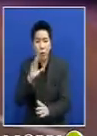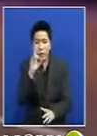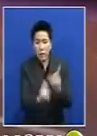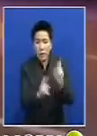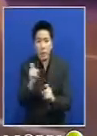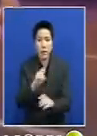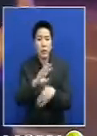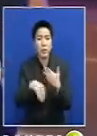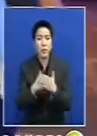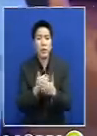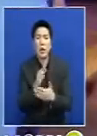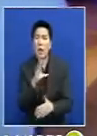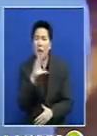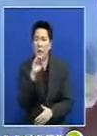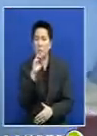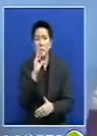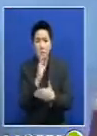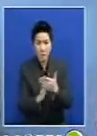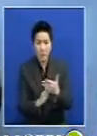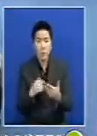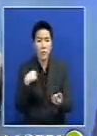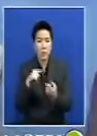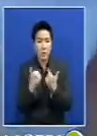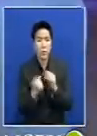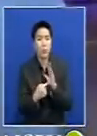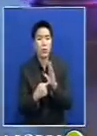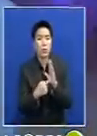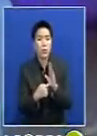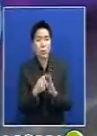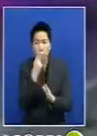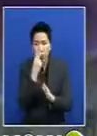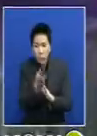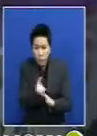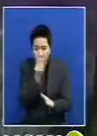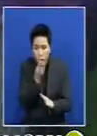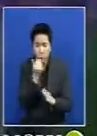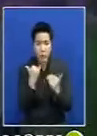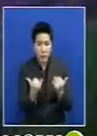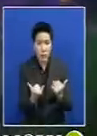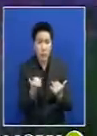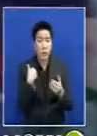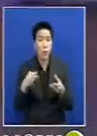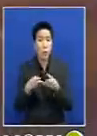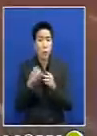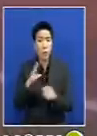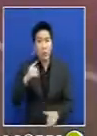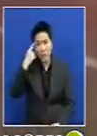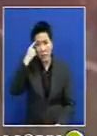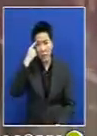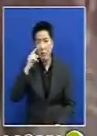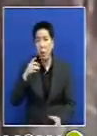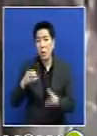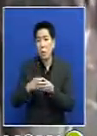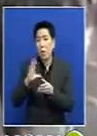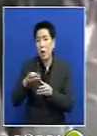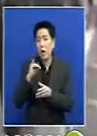ผู้คนไปกว่าครึ่งร้อยและก็เป็นอีกหนึ่งตัวอย่างที่น่าศึกษาขณะที่กลุ่มก่อการร้ายตัวเออย่าง